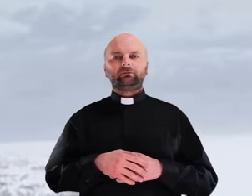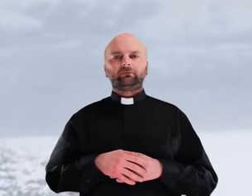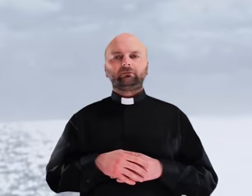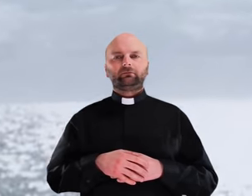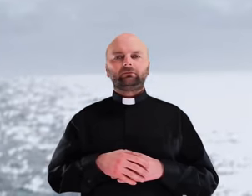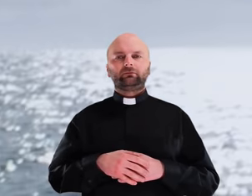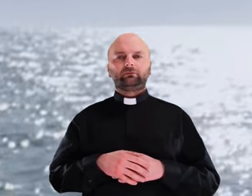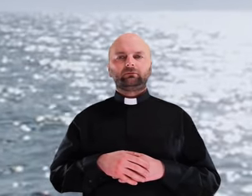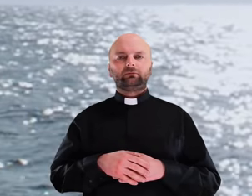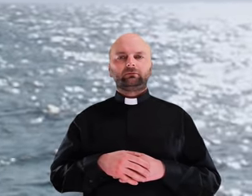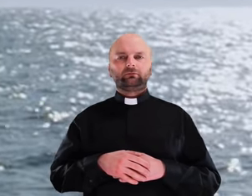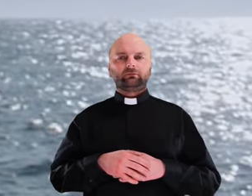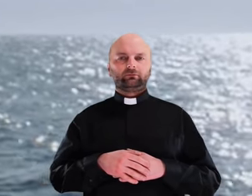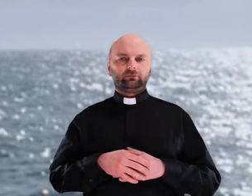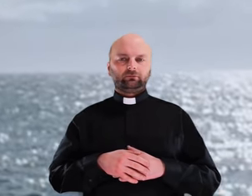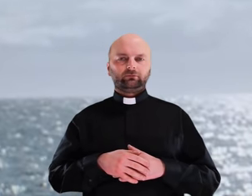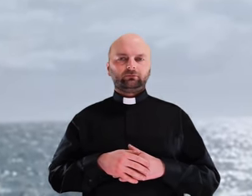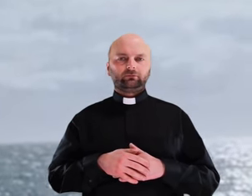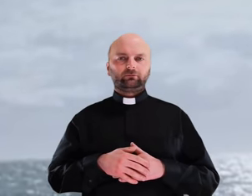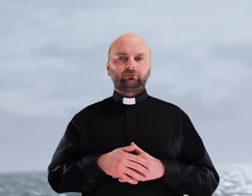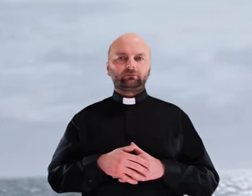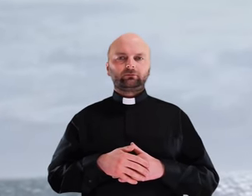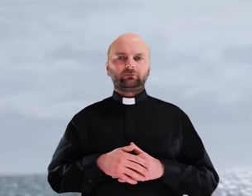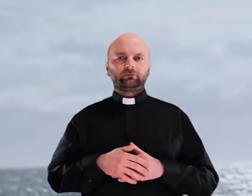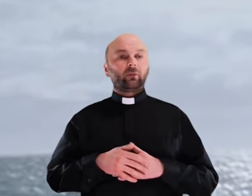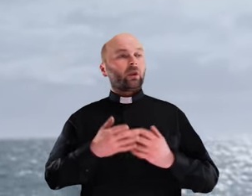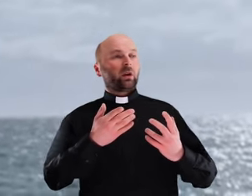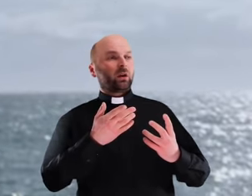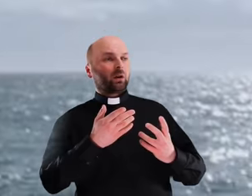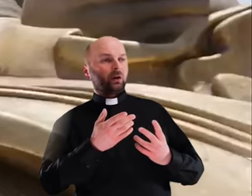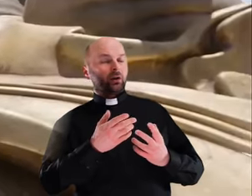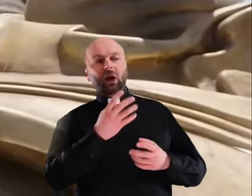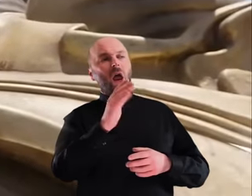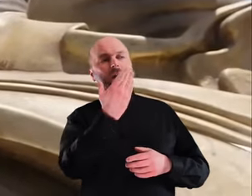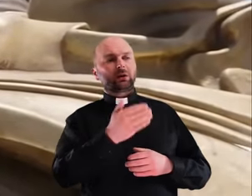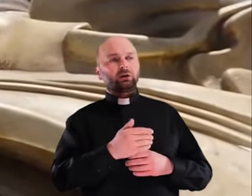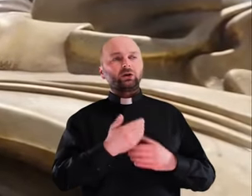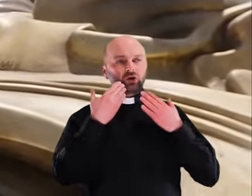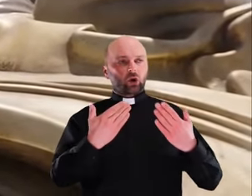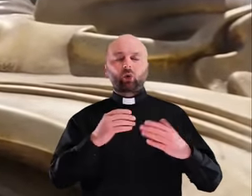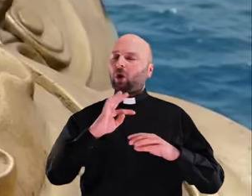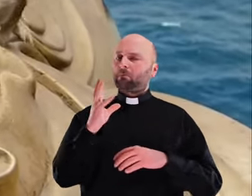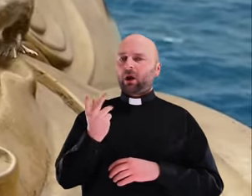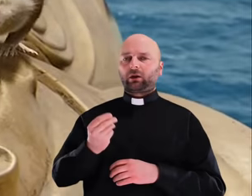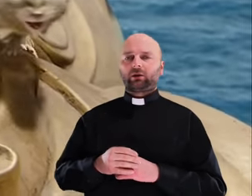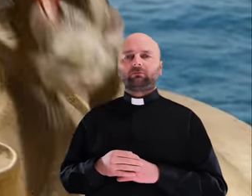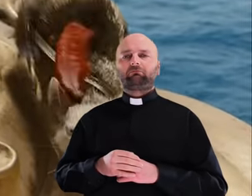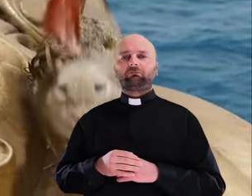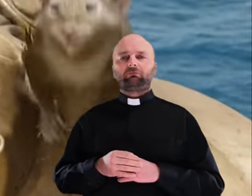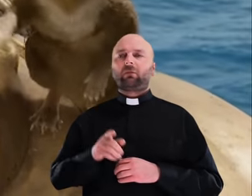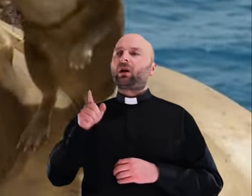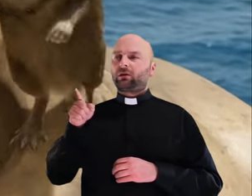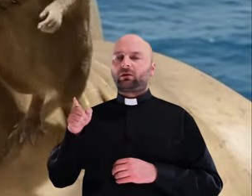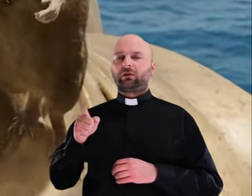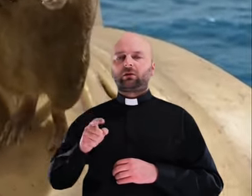Bo tam wschód właśnie jest i wciąż... O, dziękuję. Śpiewała mi ją